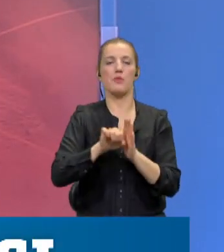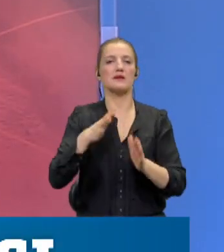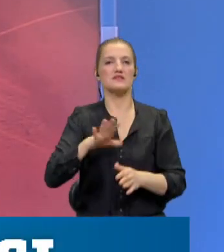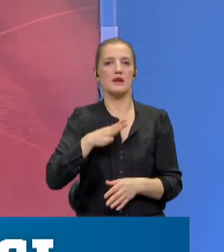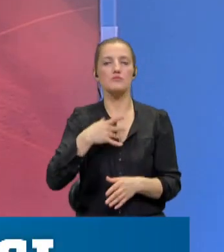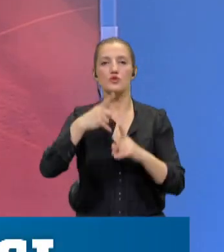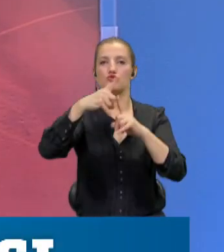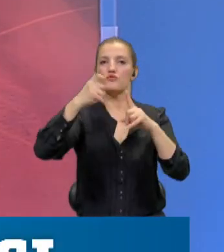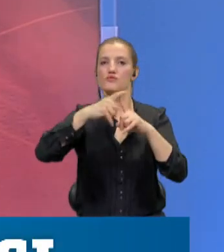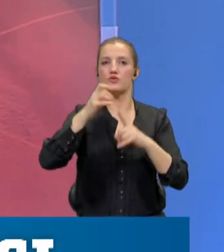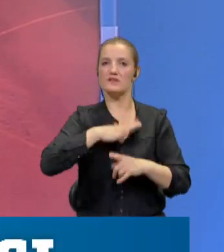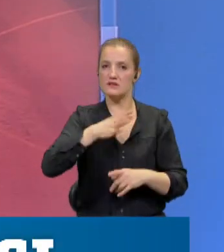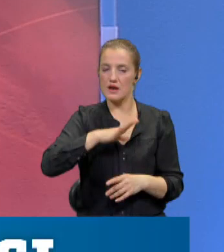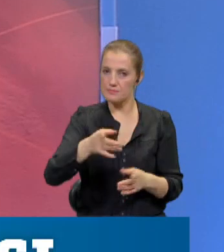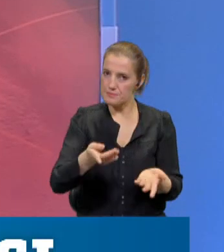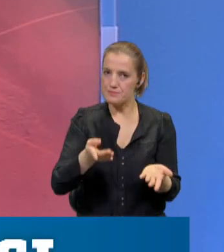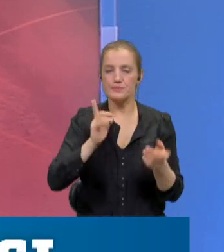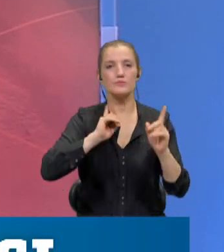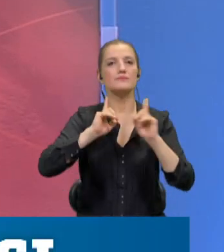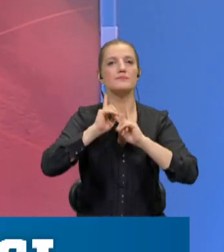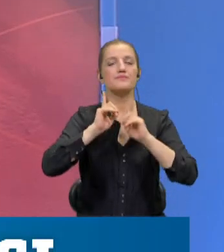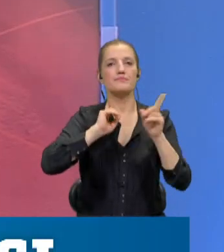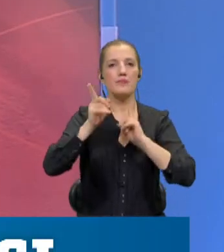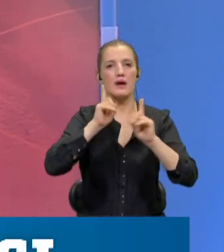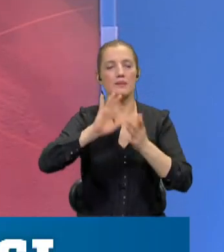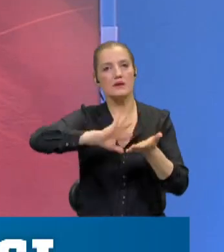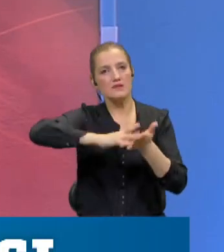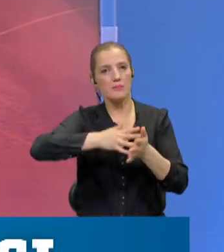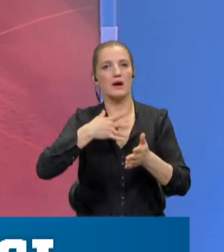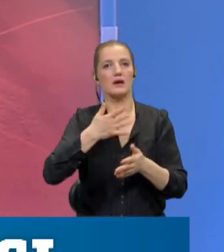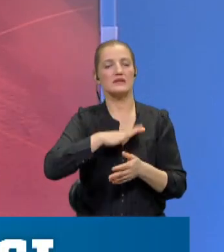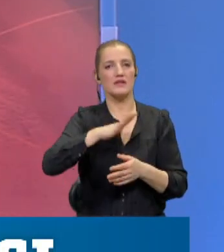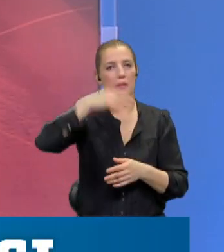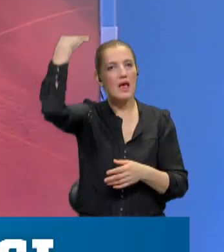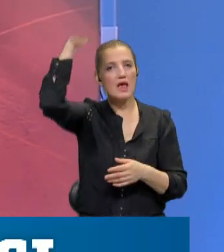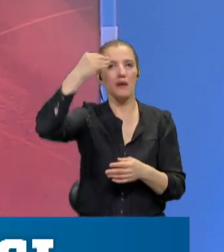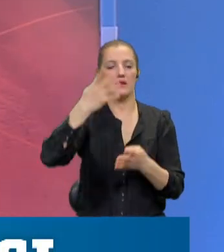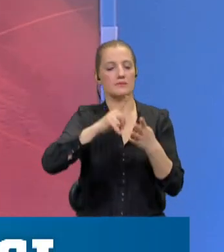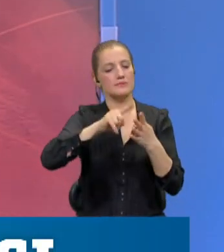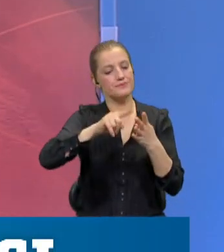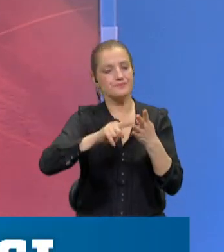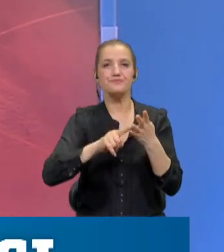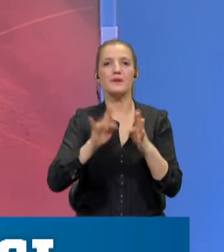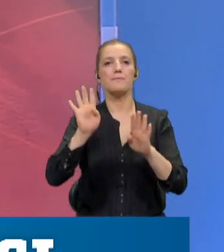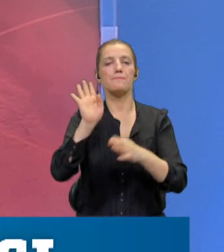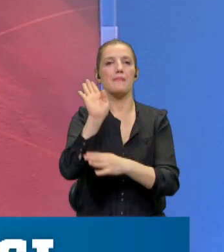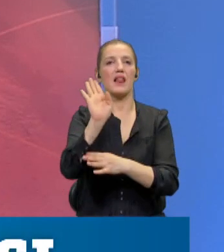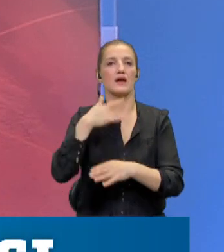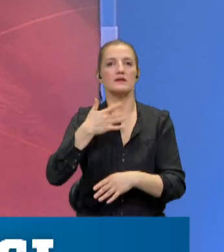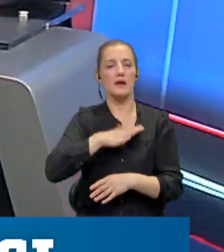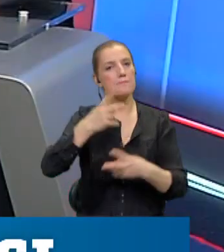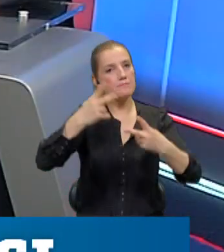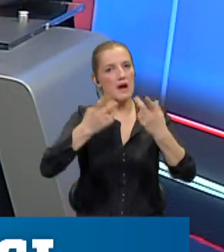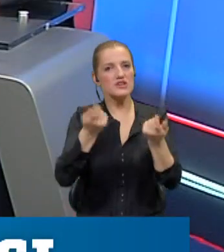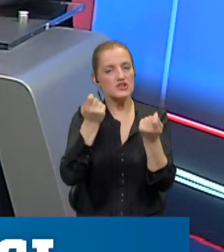isterim Yunus kardeşleridir kağıdı Hadi sizi kardeşlerim ikamet kestim dört tane belge öyle bir cihaz işlerde